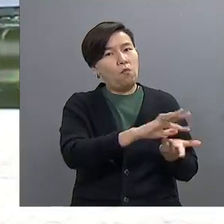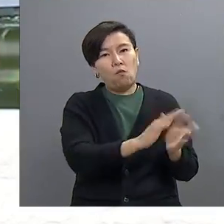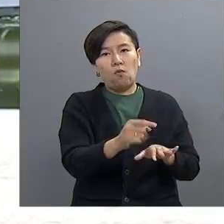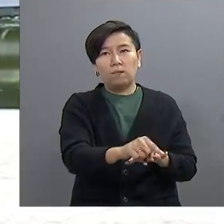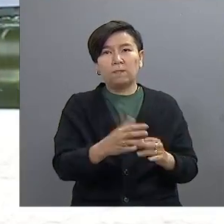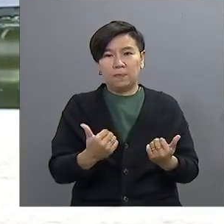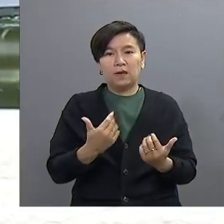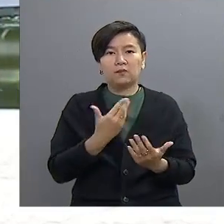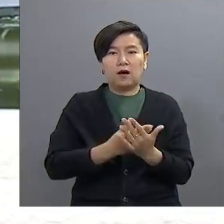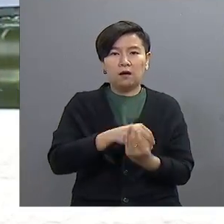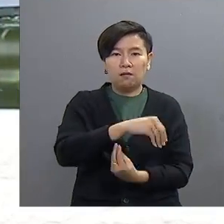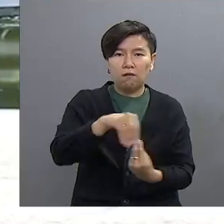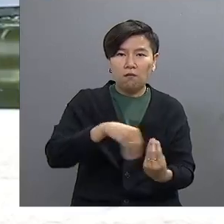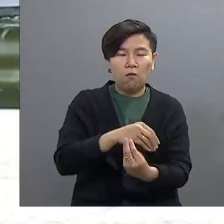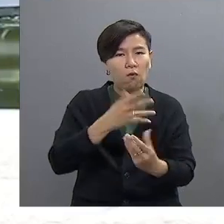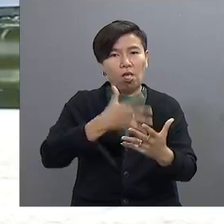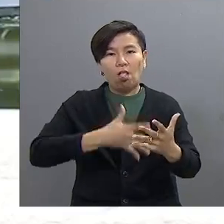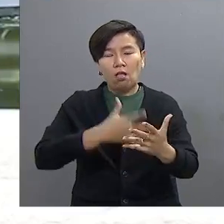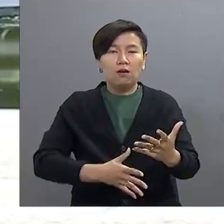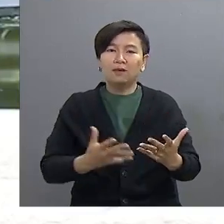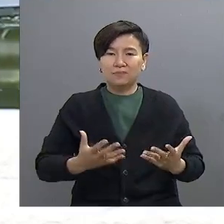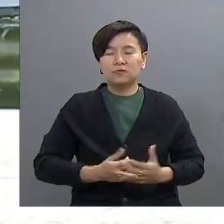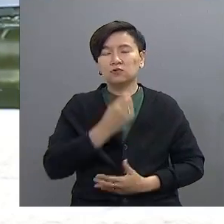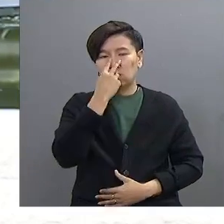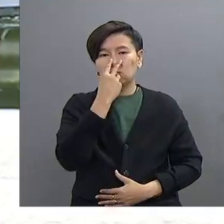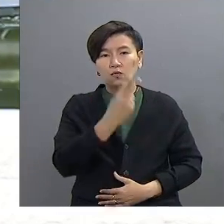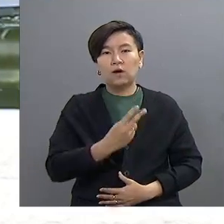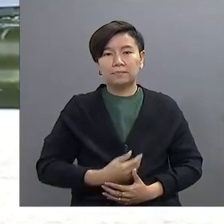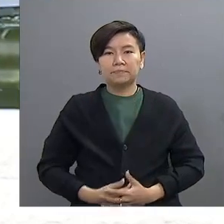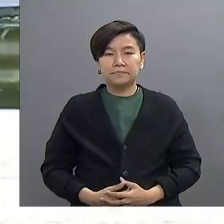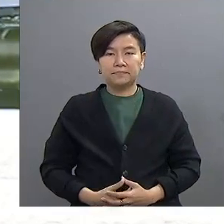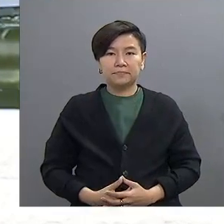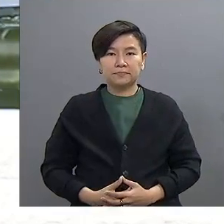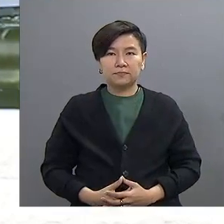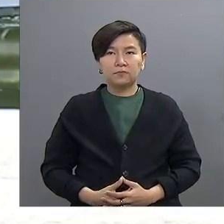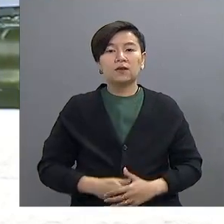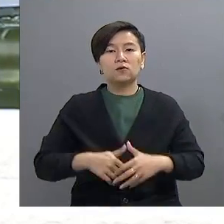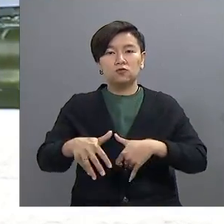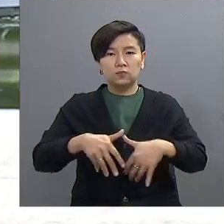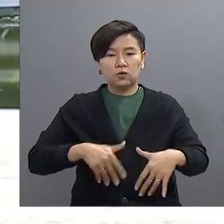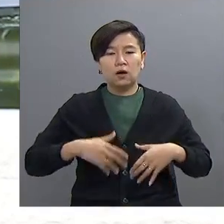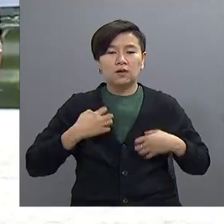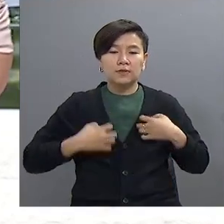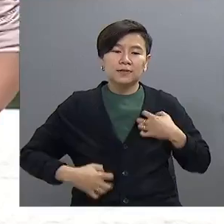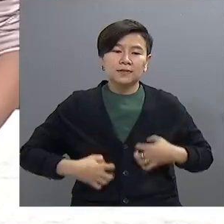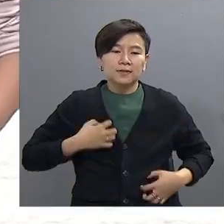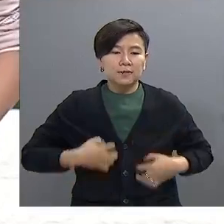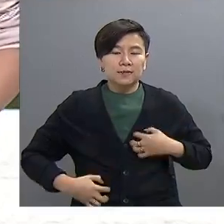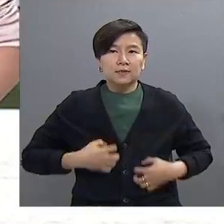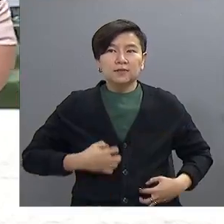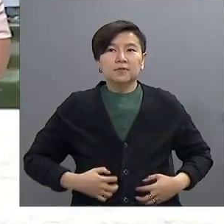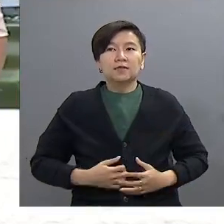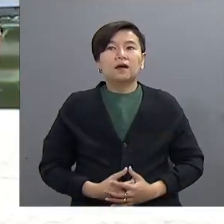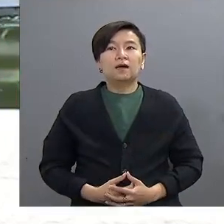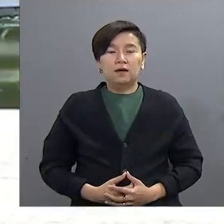าอ่ะก็ต้องไปตามกันต่อนะคะเรื่องนี้แต่เป็นความเดือดร้อนที่รอไม่ได้จริงๆนะมันก็เป็นความหวังของผู้เอ